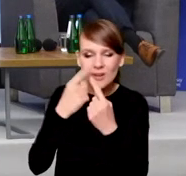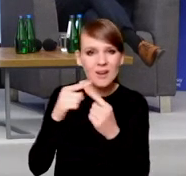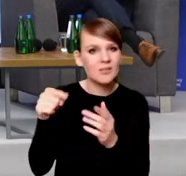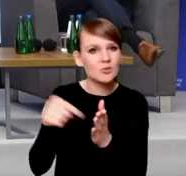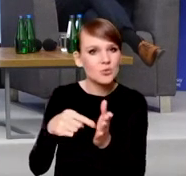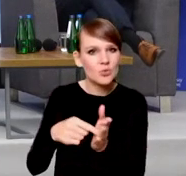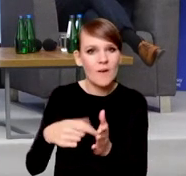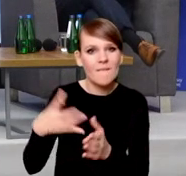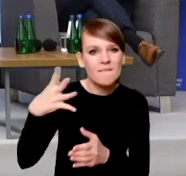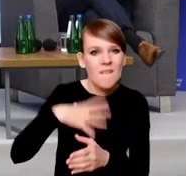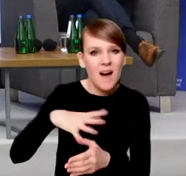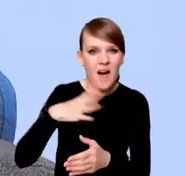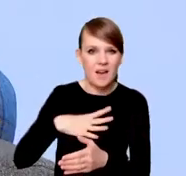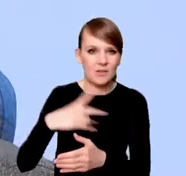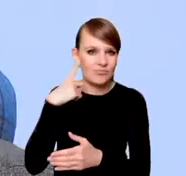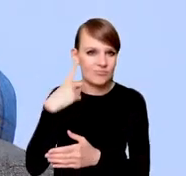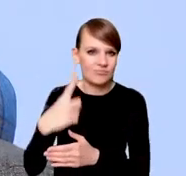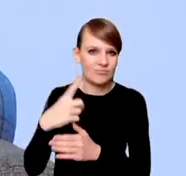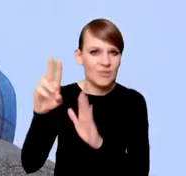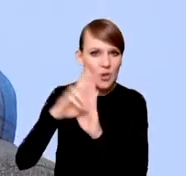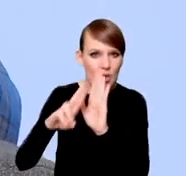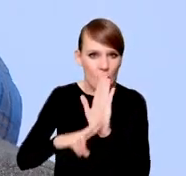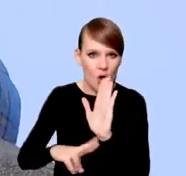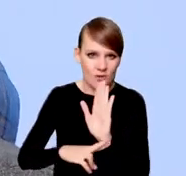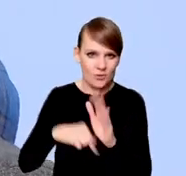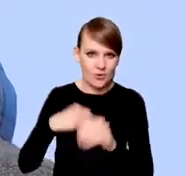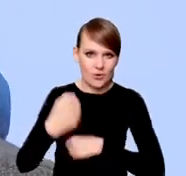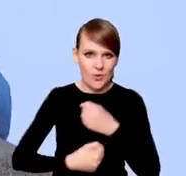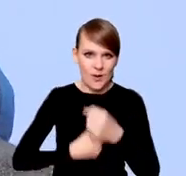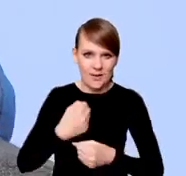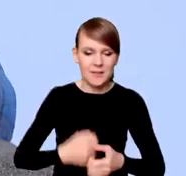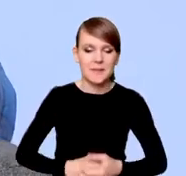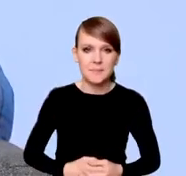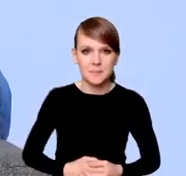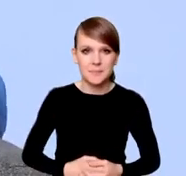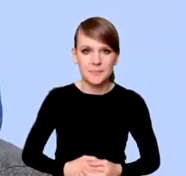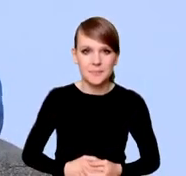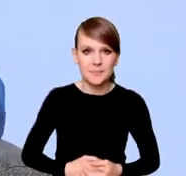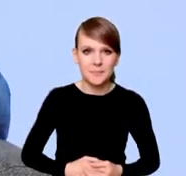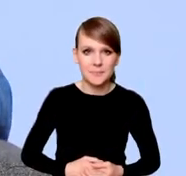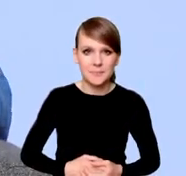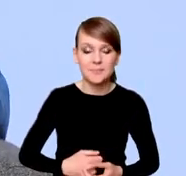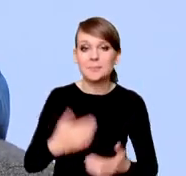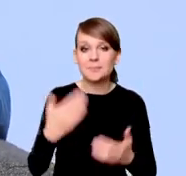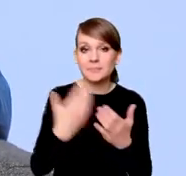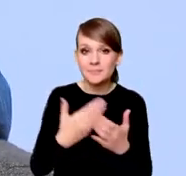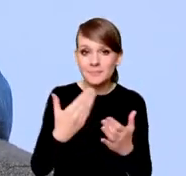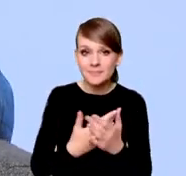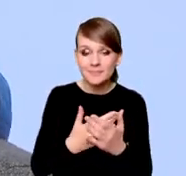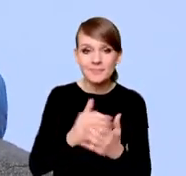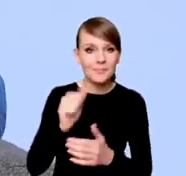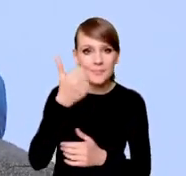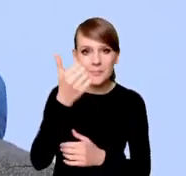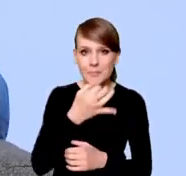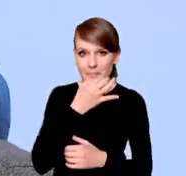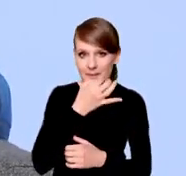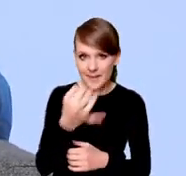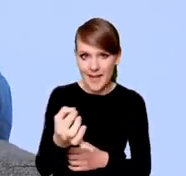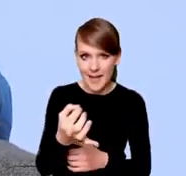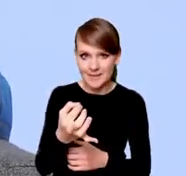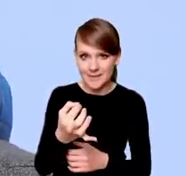norm i zasad działania. Dlatego też pierwsze pytanie do